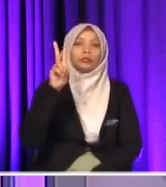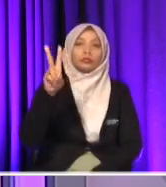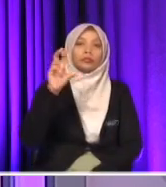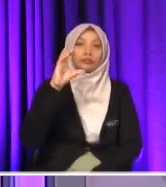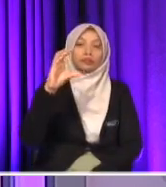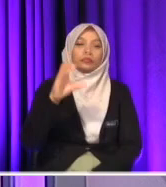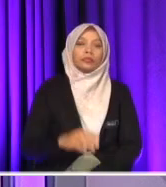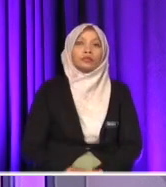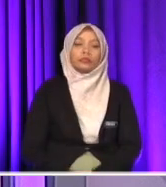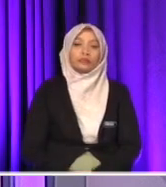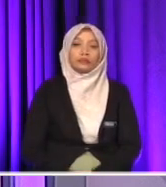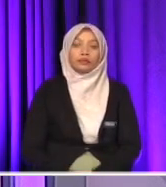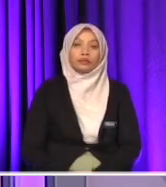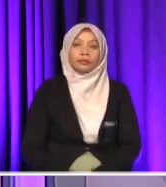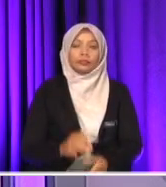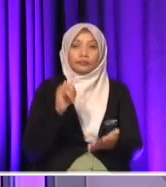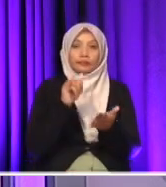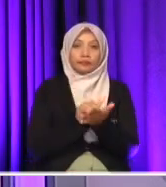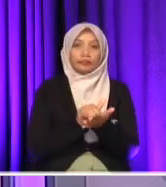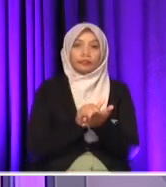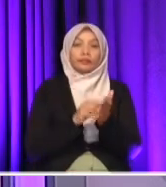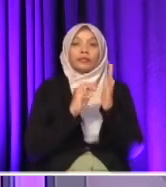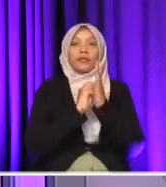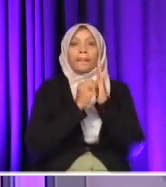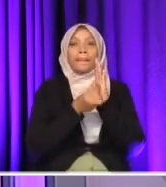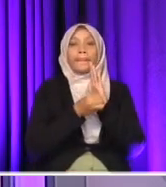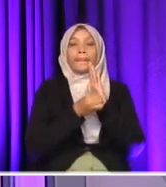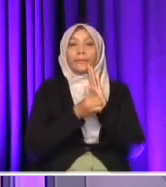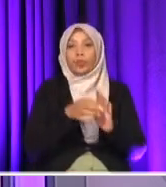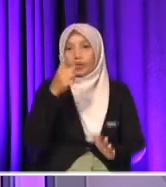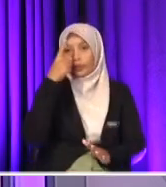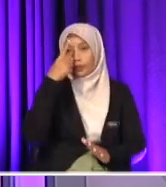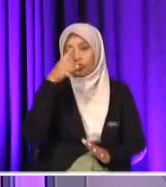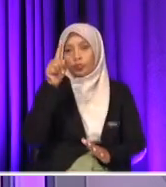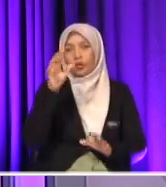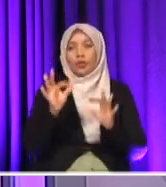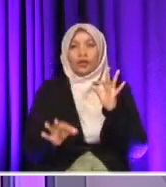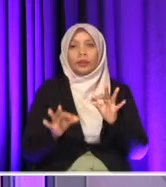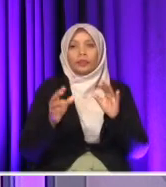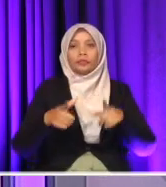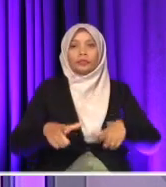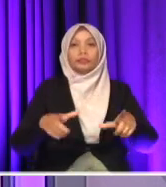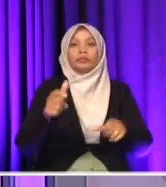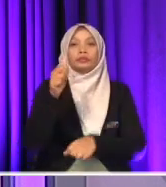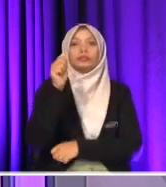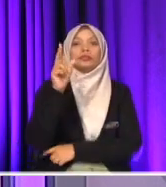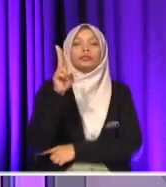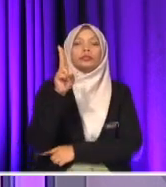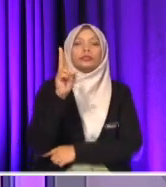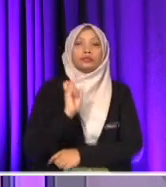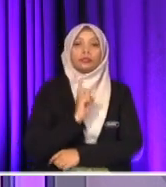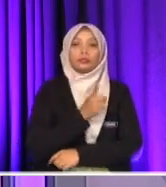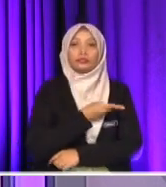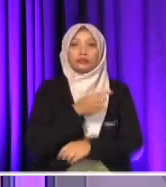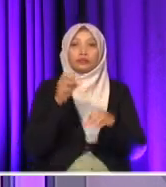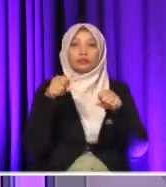BC, betul? Betul. Okey, so situ, okey, maksudnya untuk walaupun liter AU, okey, kita boleh applykan hukum yang kita dah